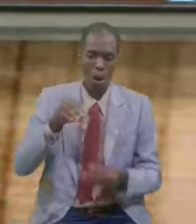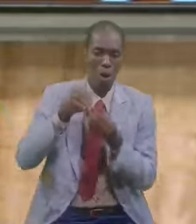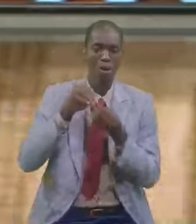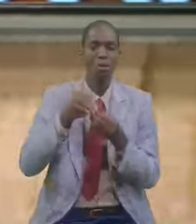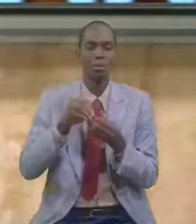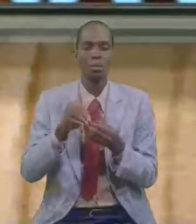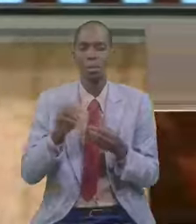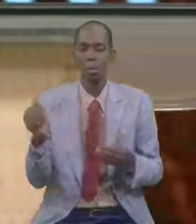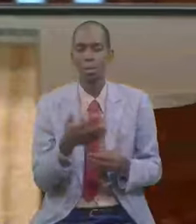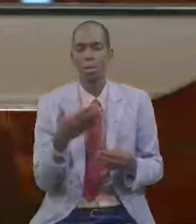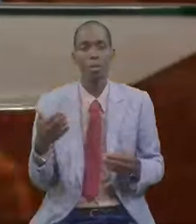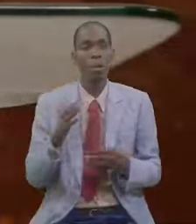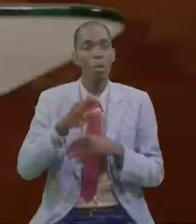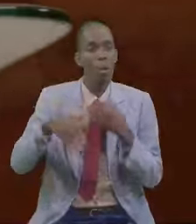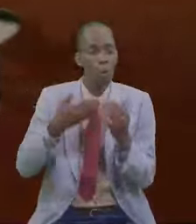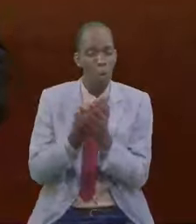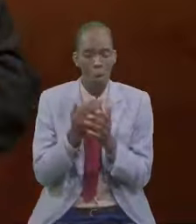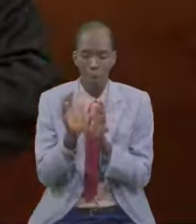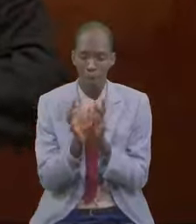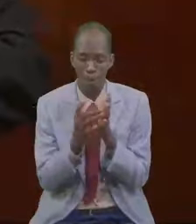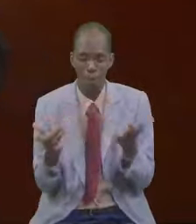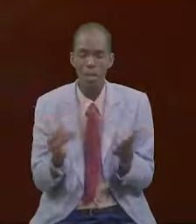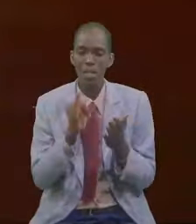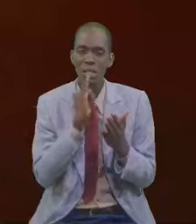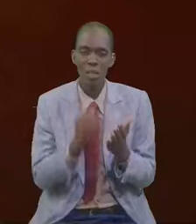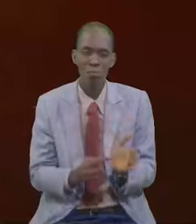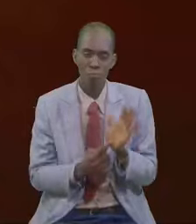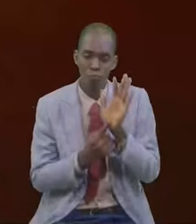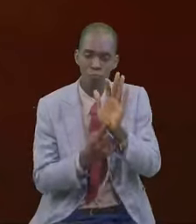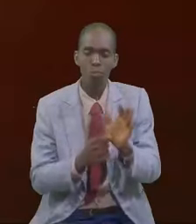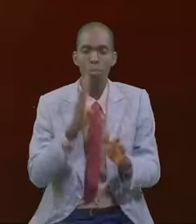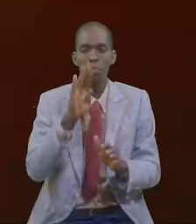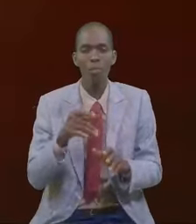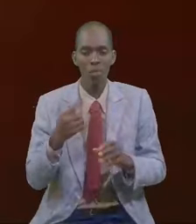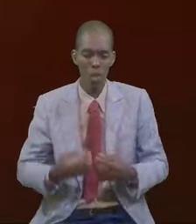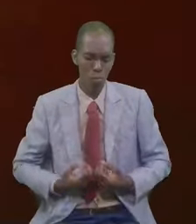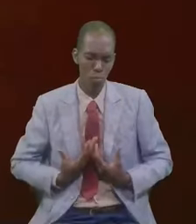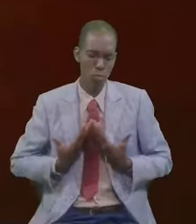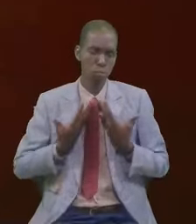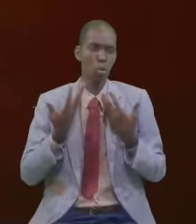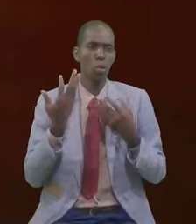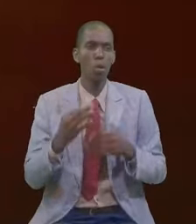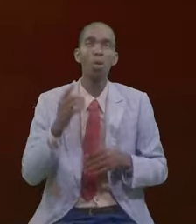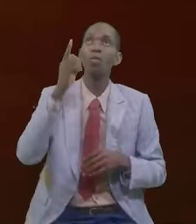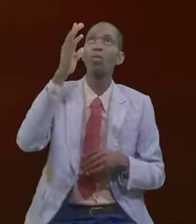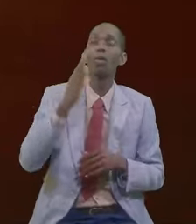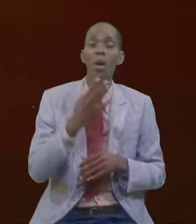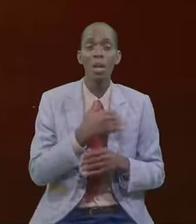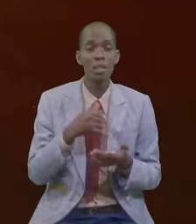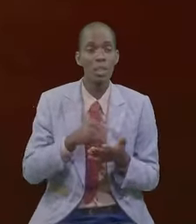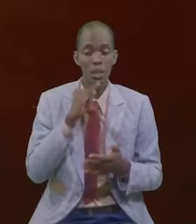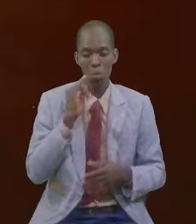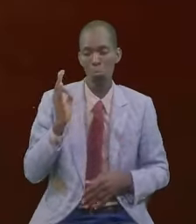Toute écriture est inspirée de Dieu et utile pour enseigner,